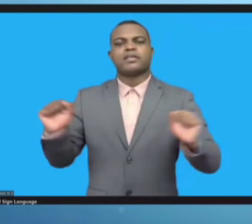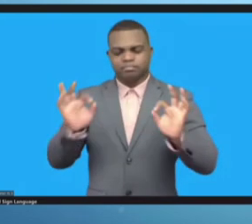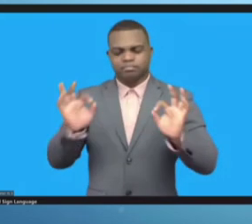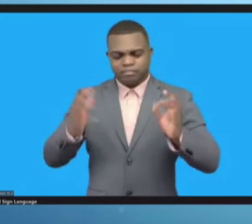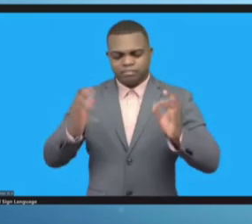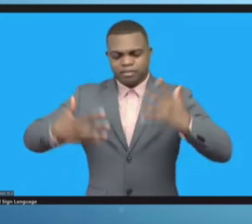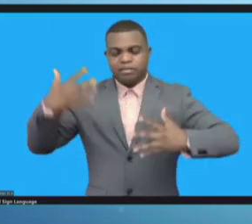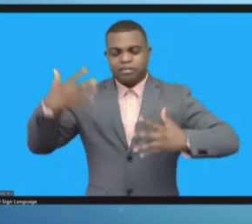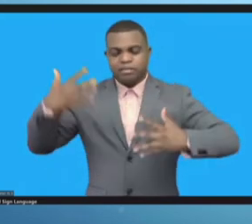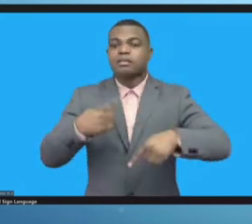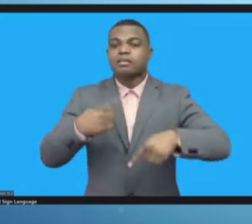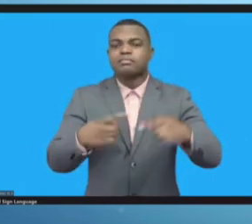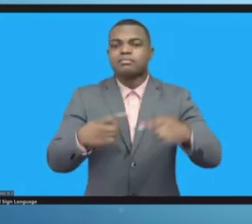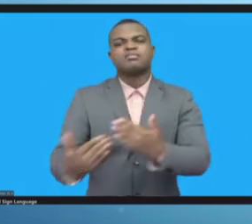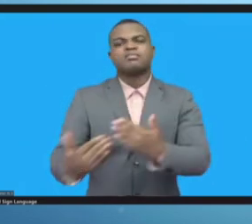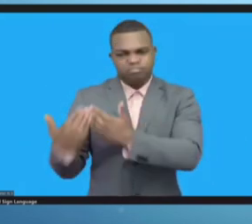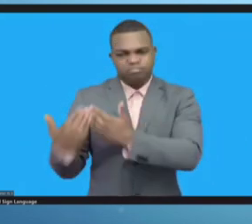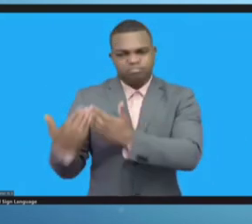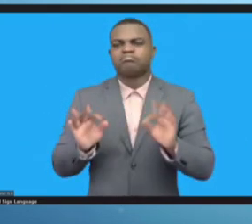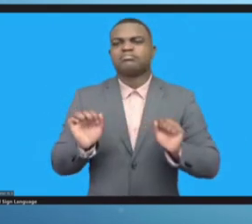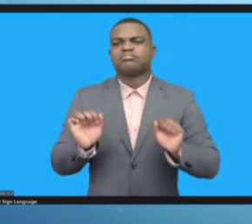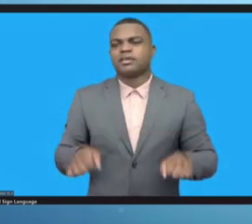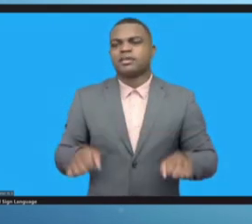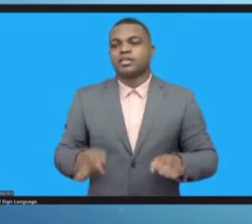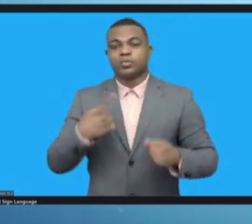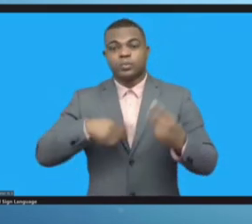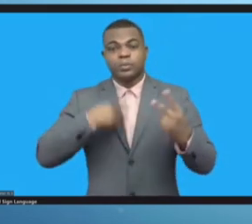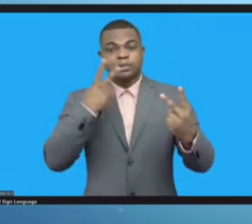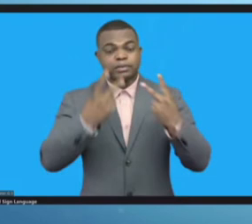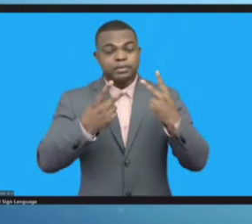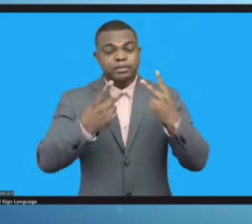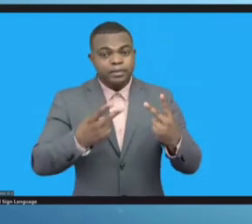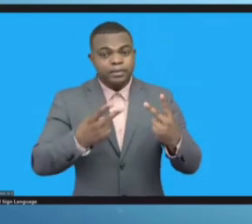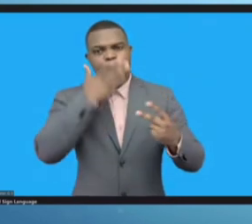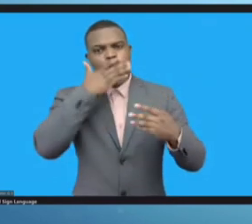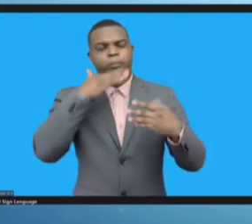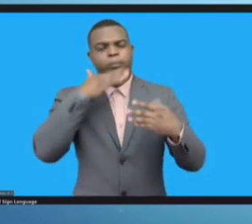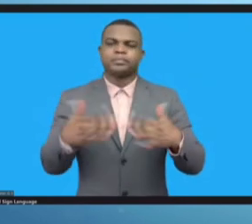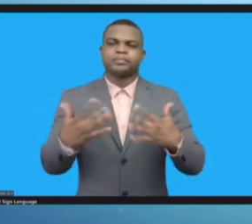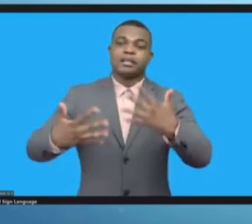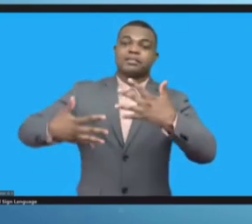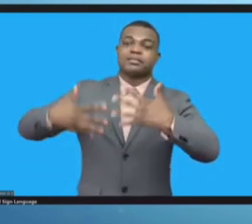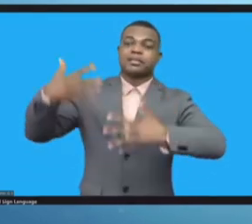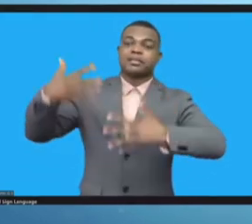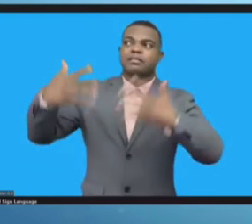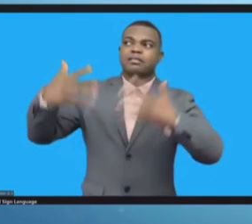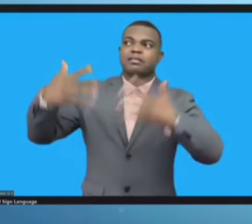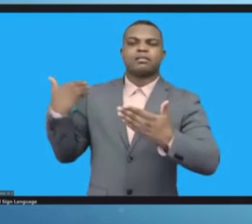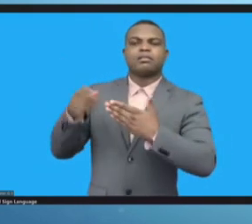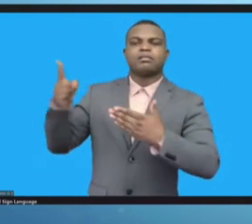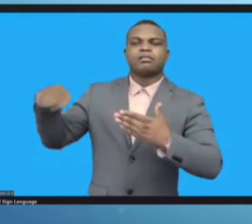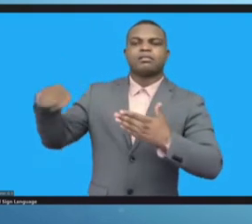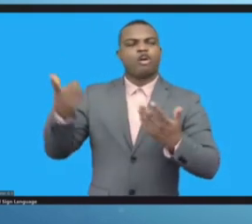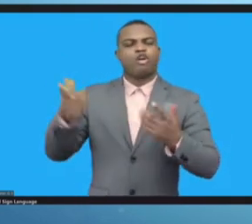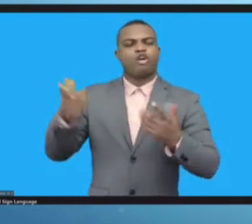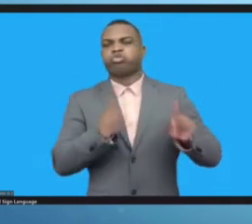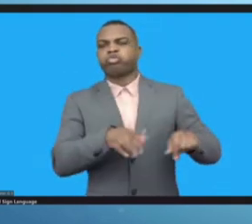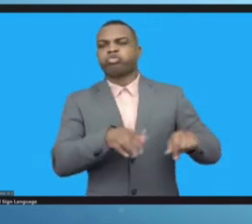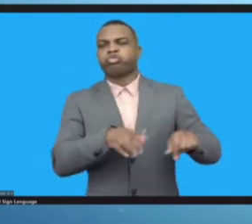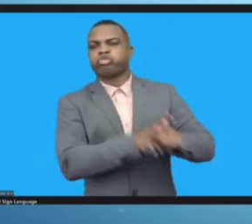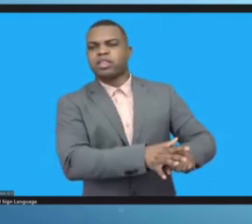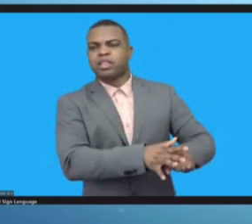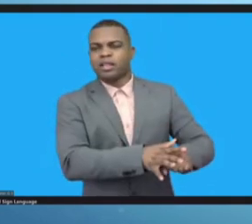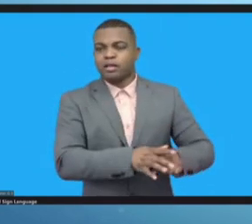les gouvernants peuvent donc s'attendre et utiliser les données